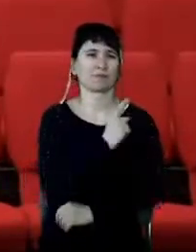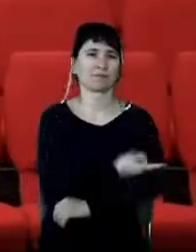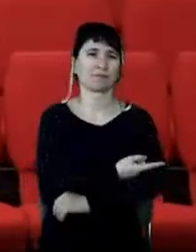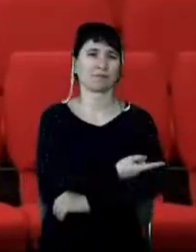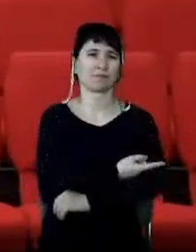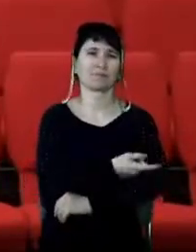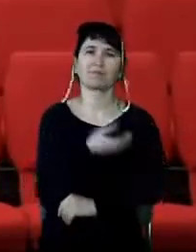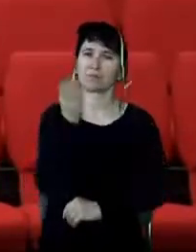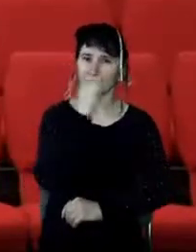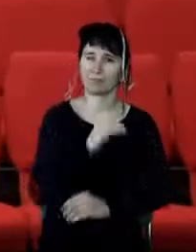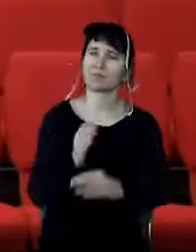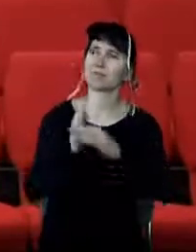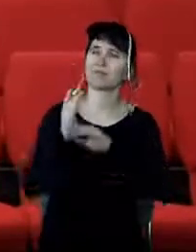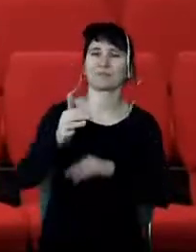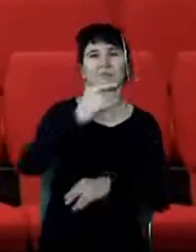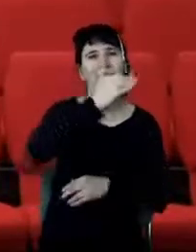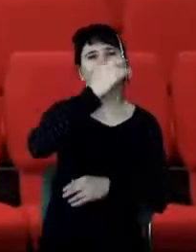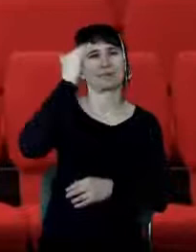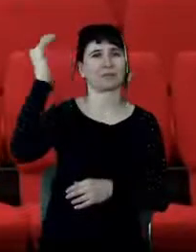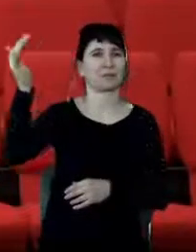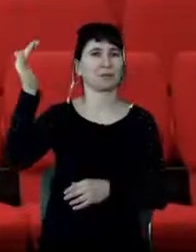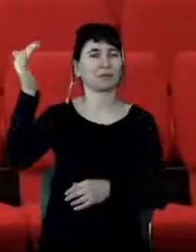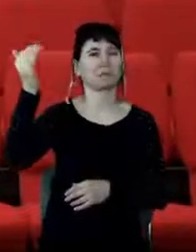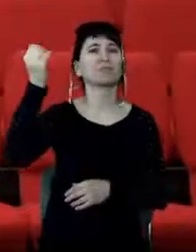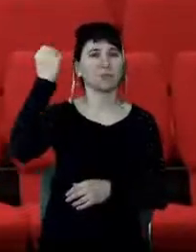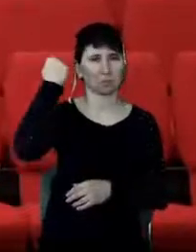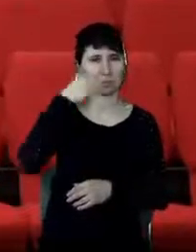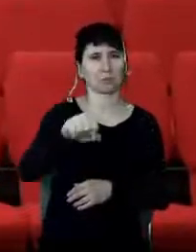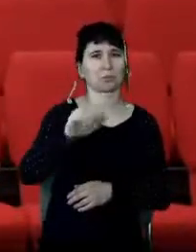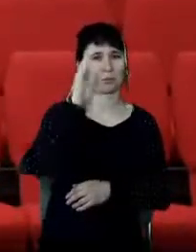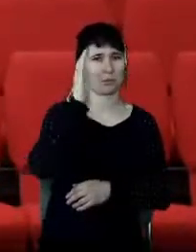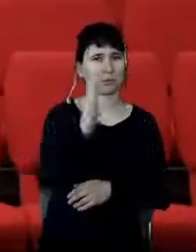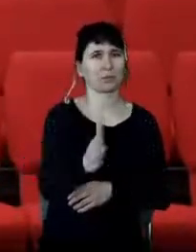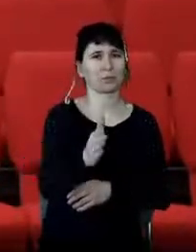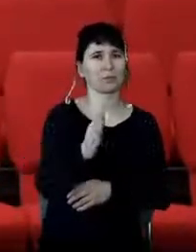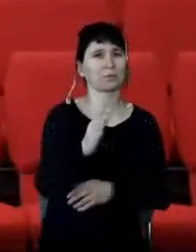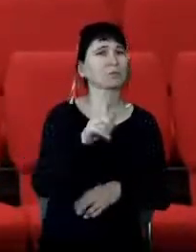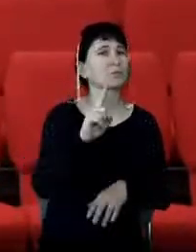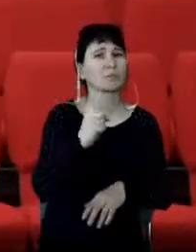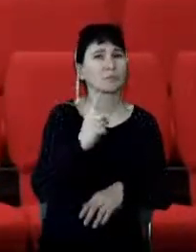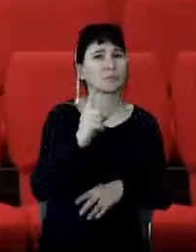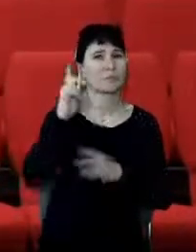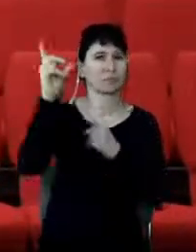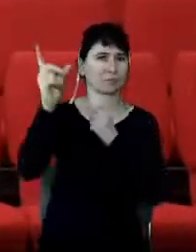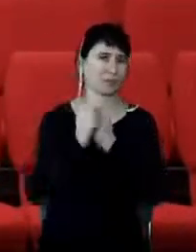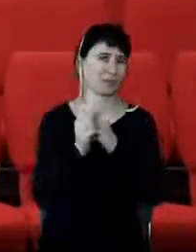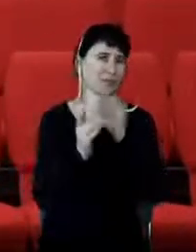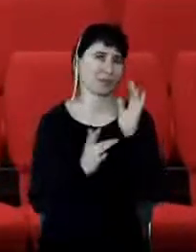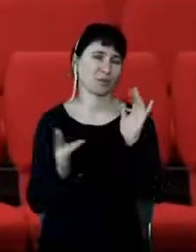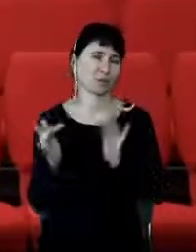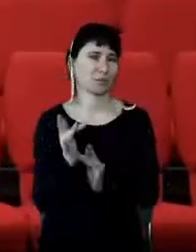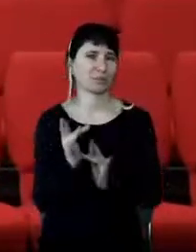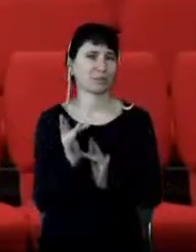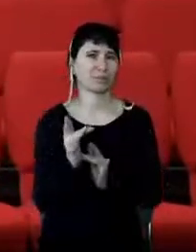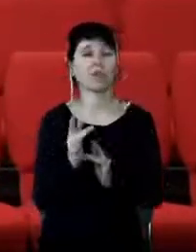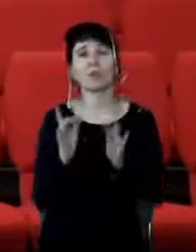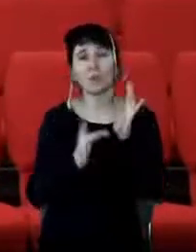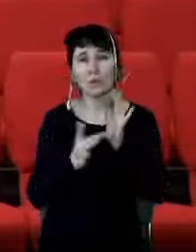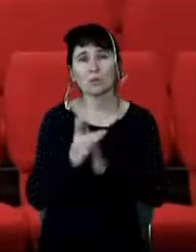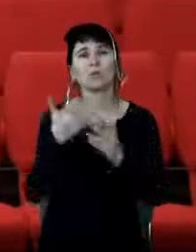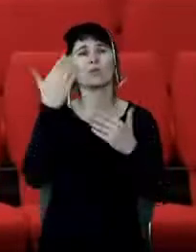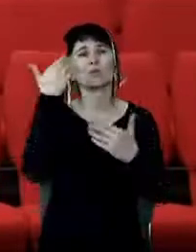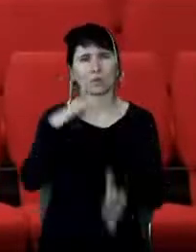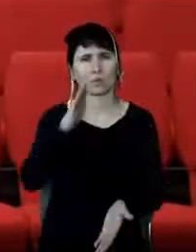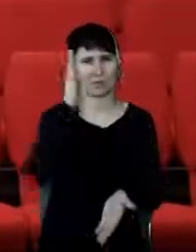до перемоги. Перемога буде в нас, тому що з нами Бог. Він вже переміг цей світ, Він воскрес